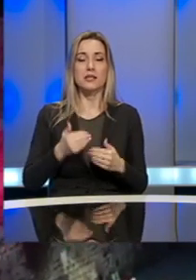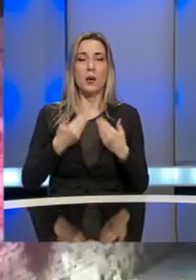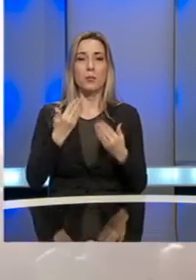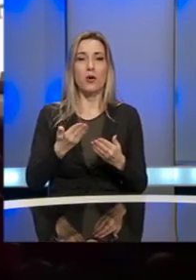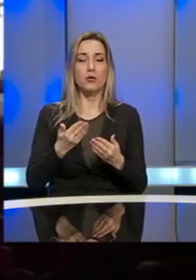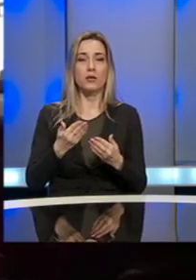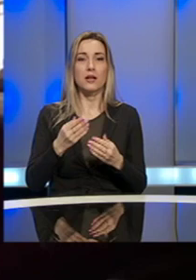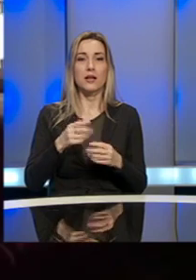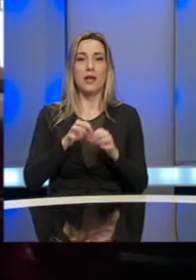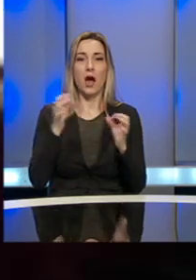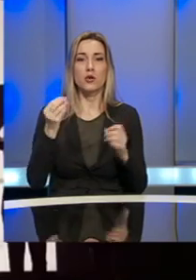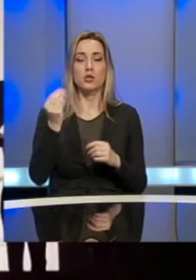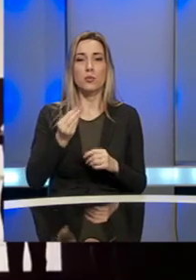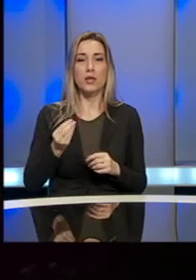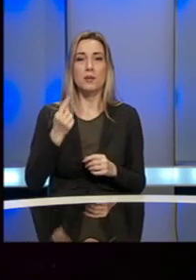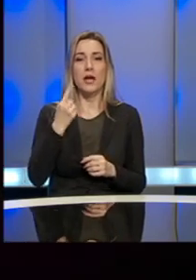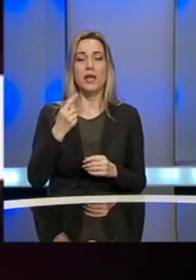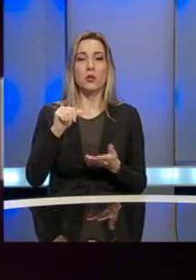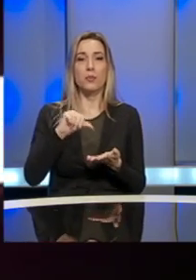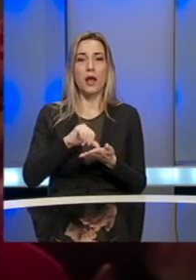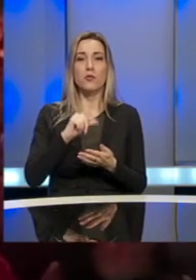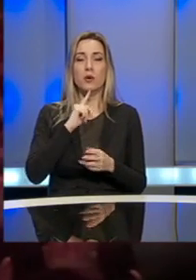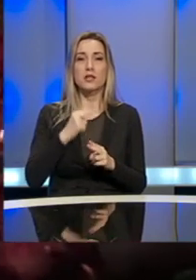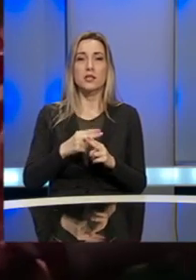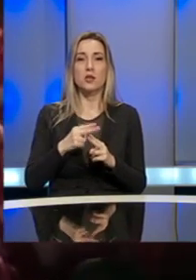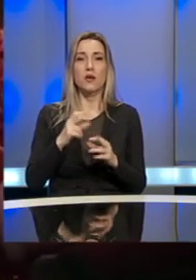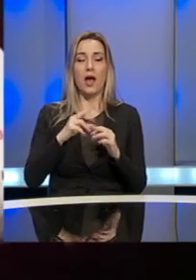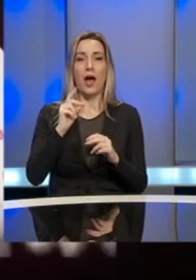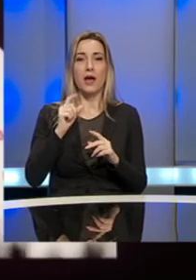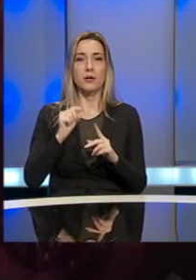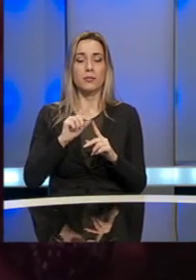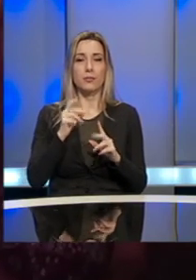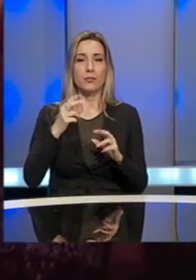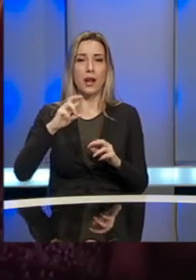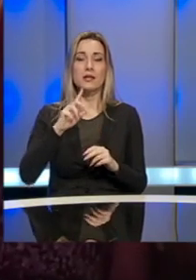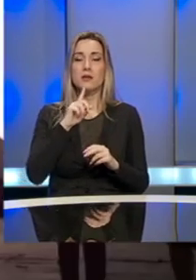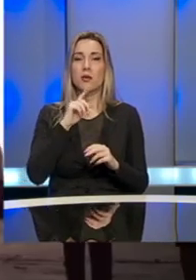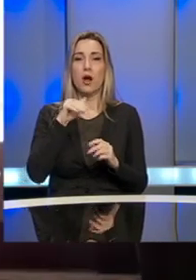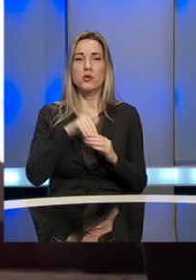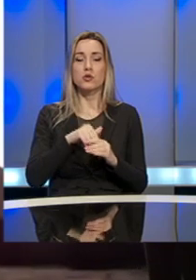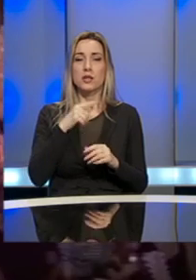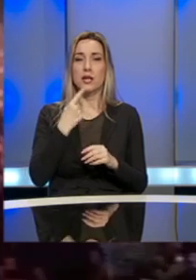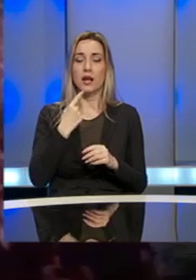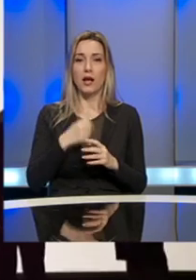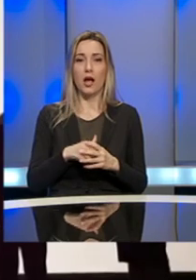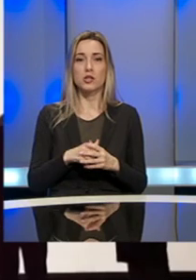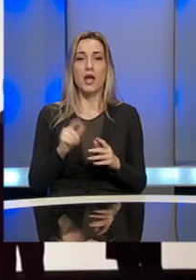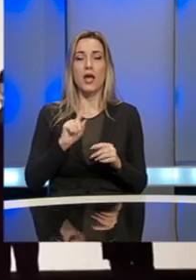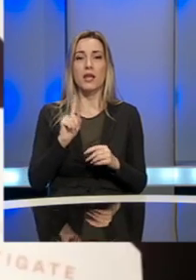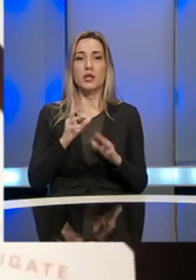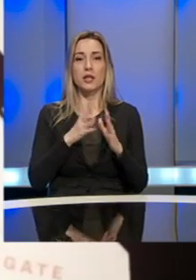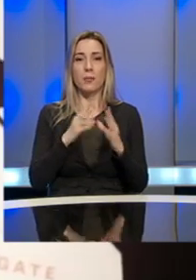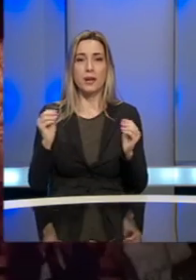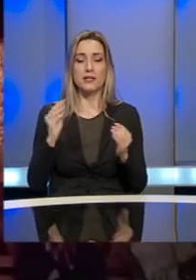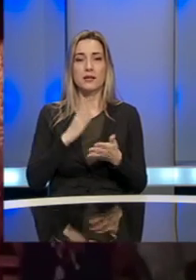javnosti, umjetnicima jednu platformu koja se zove AirPlus, koja u suštini kaže nećete